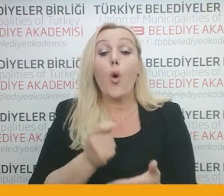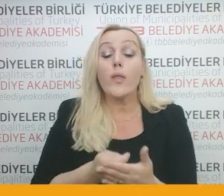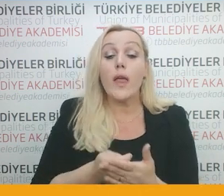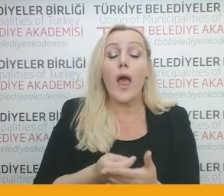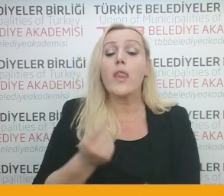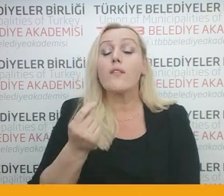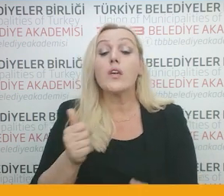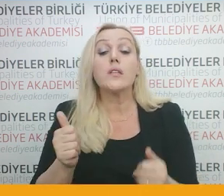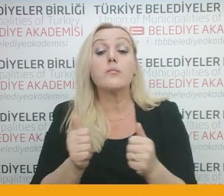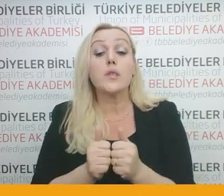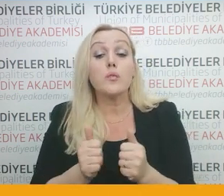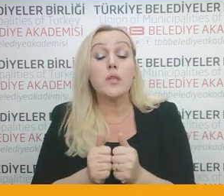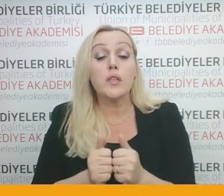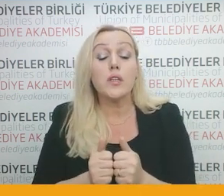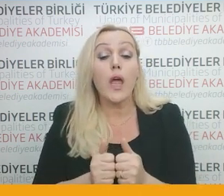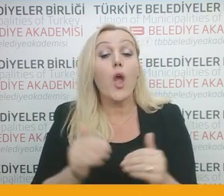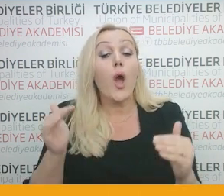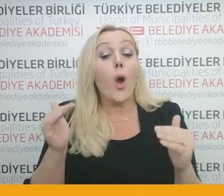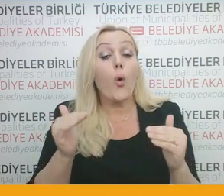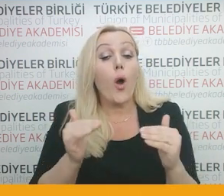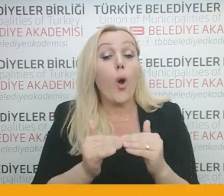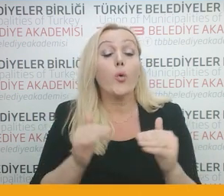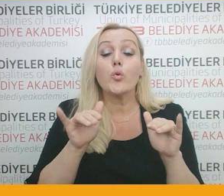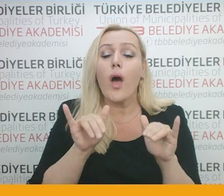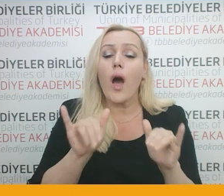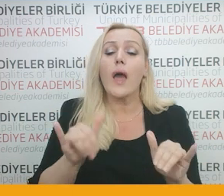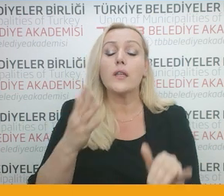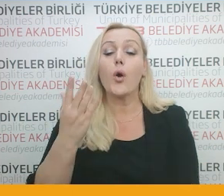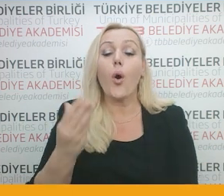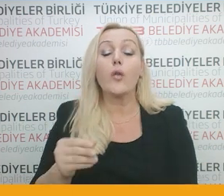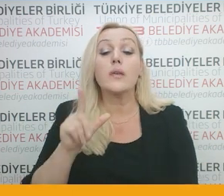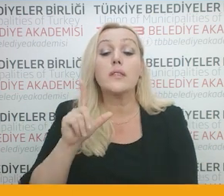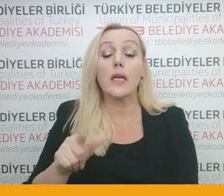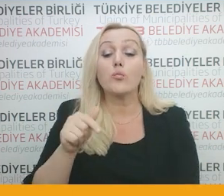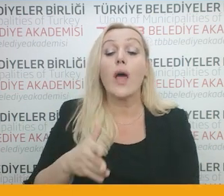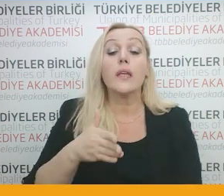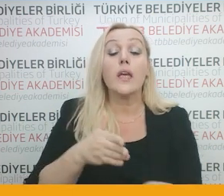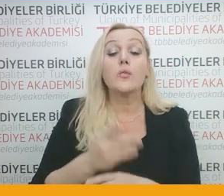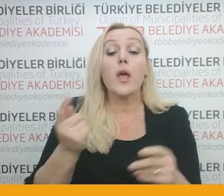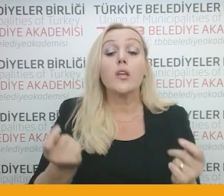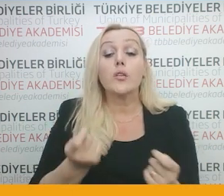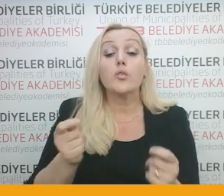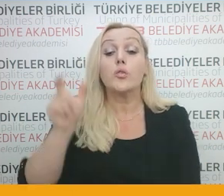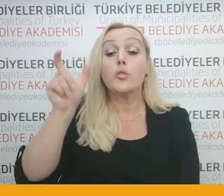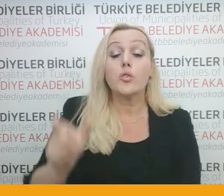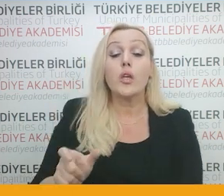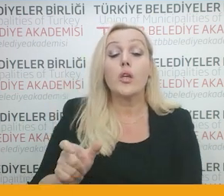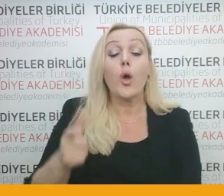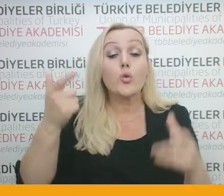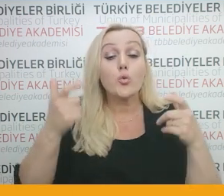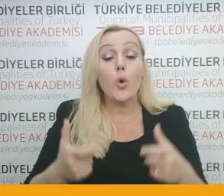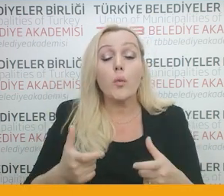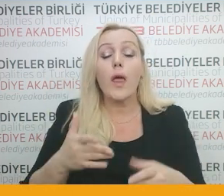tutarların birbiriyle uyumlu olması da gerekir. Bunların da gerçekleştirme görevlisi sorumludur diyor. Asli